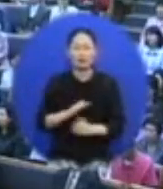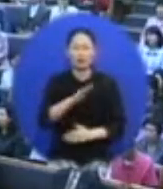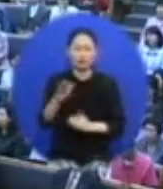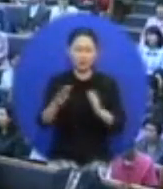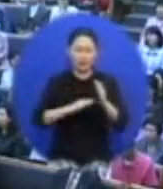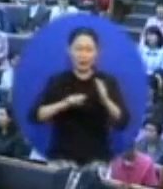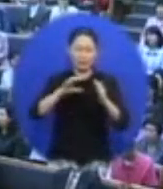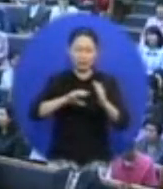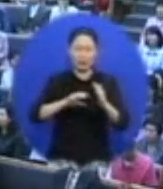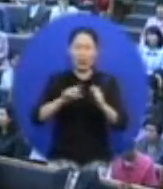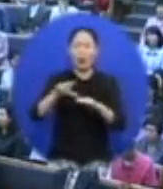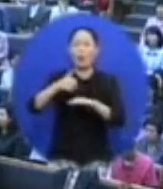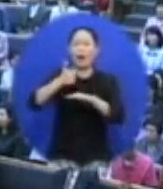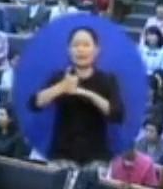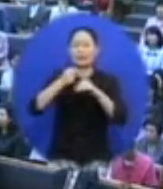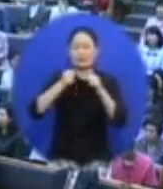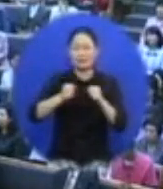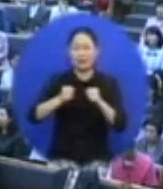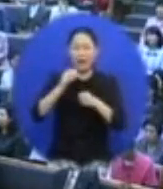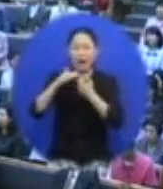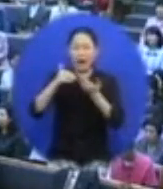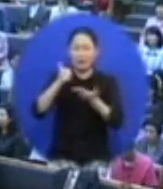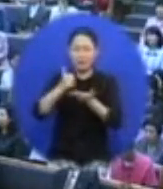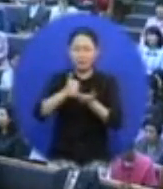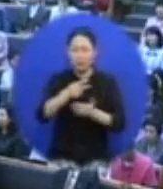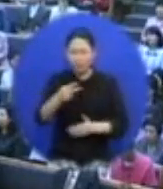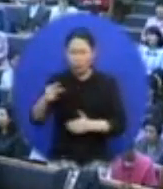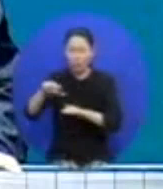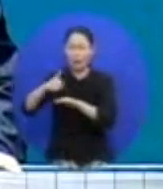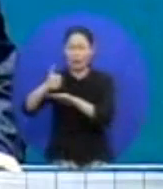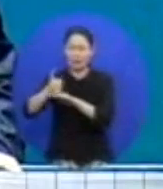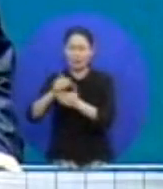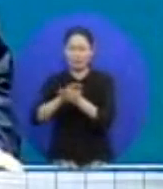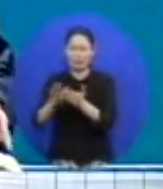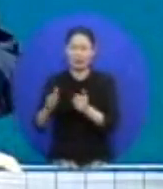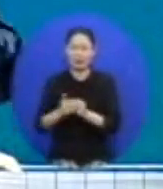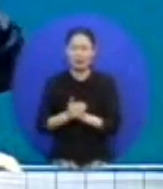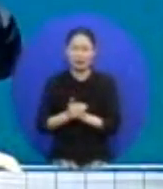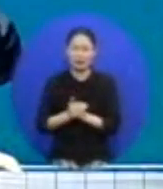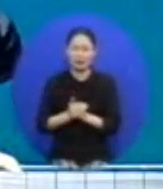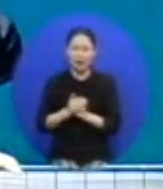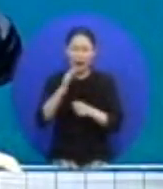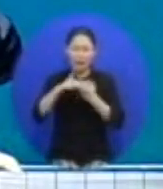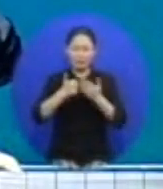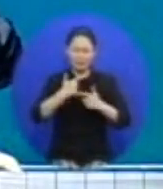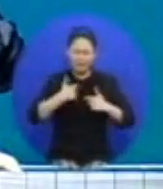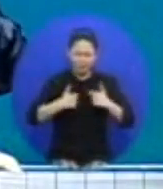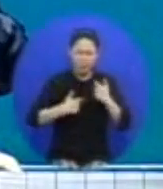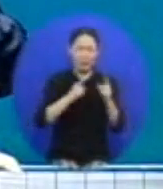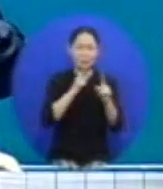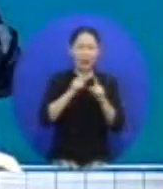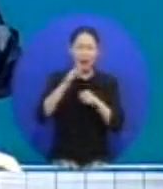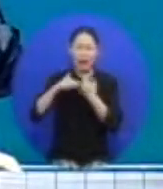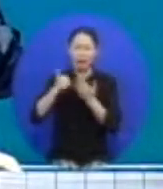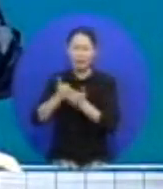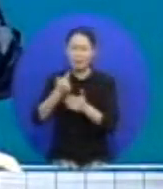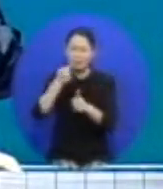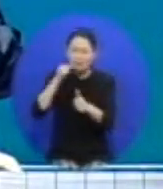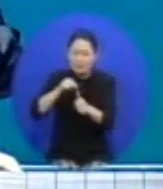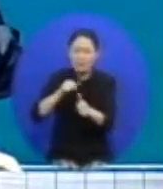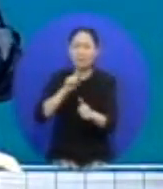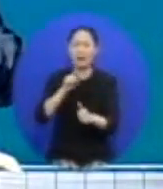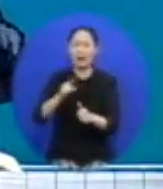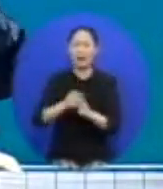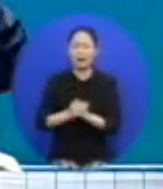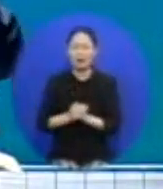가정에는 왕이시다 하나님이 왕이 시달 하나님이 기뻐하시는 말 하나님이 하라고 하시는